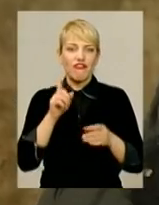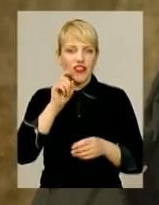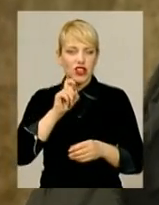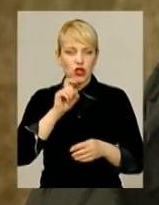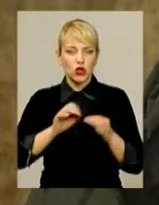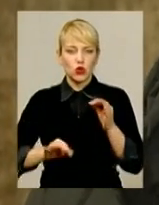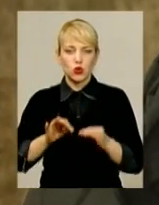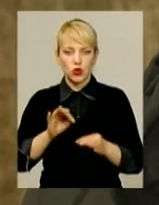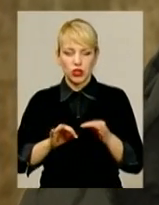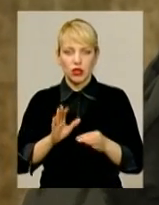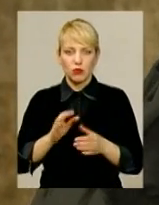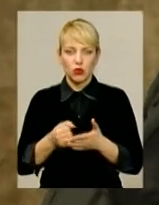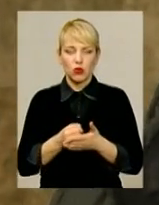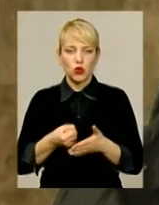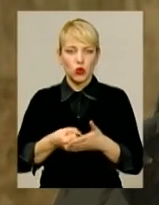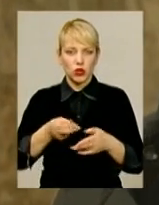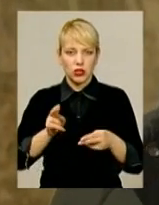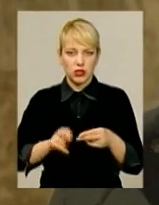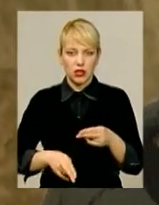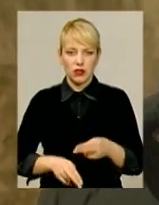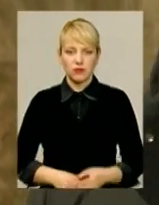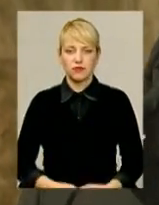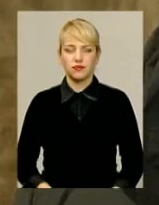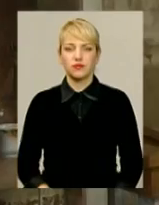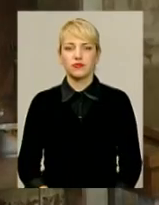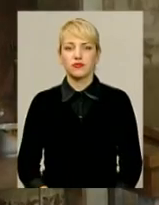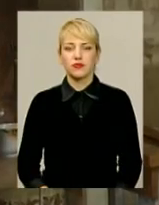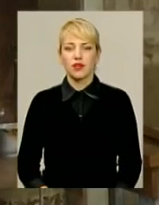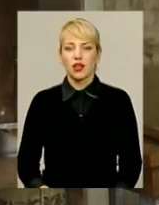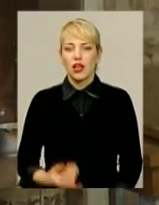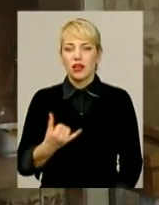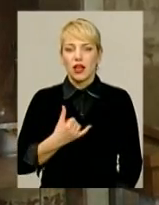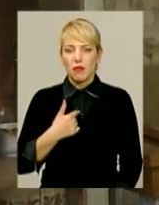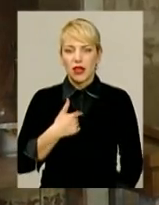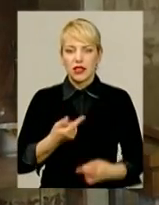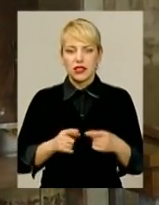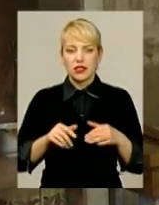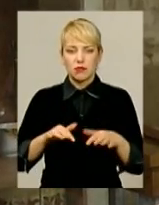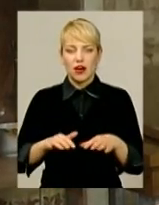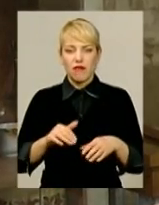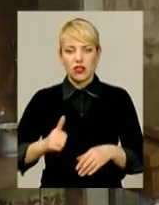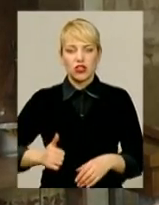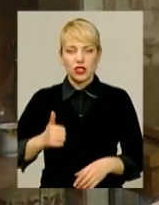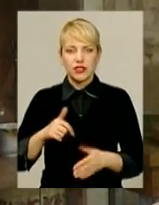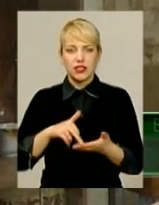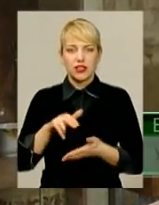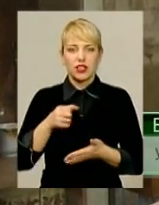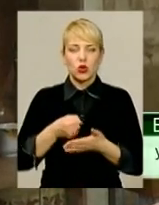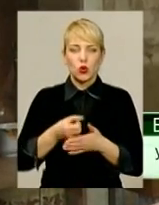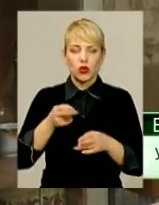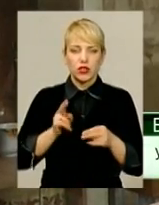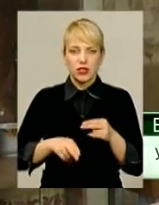кінця, як і тоді, в лютому 2015-го під Дебальцевим. Для мене справа честі – дійти до кінця. І